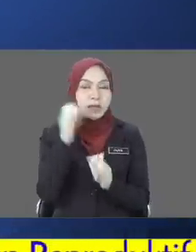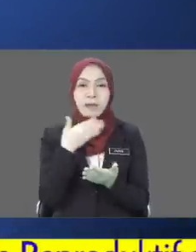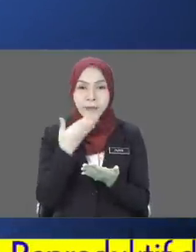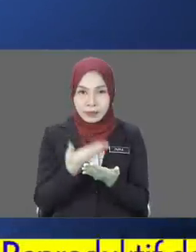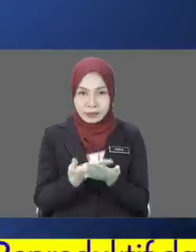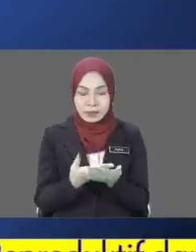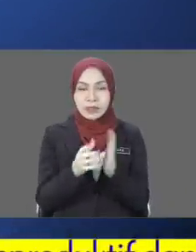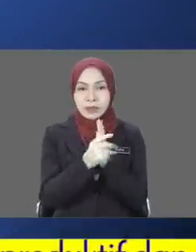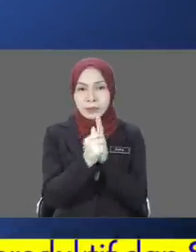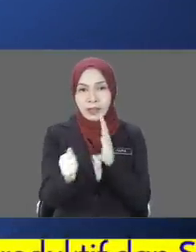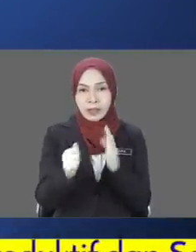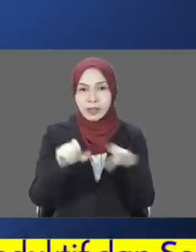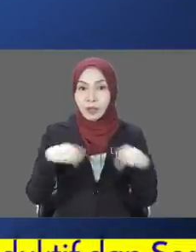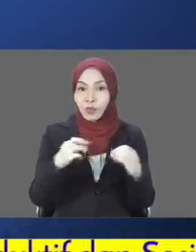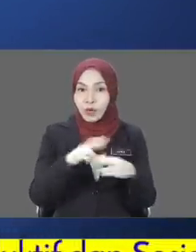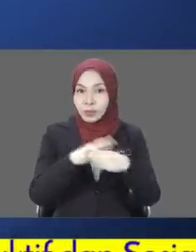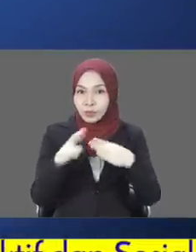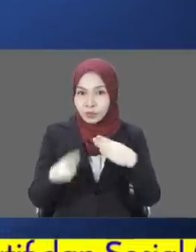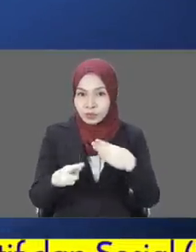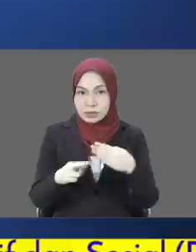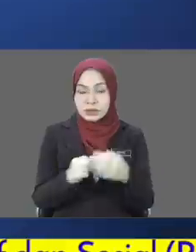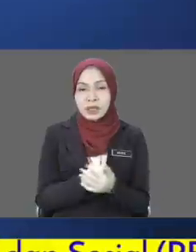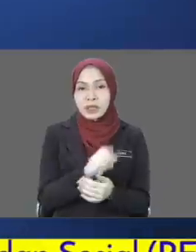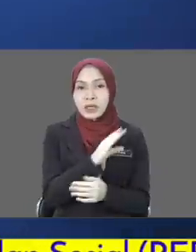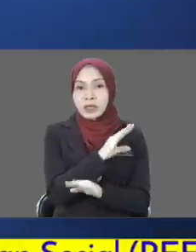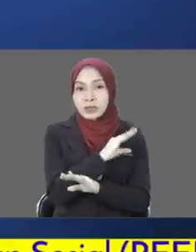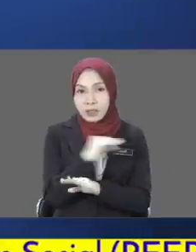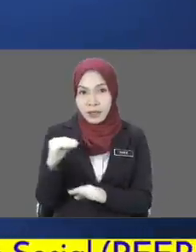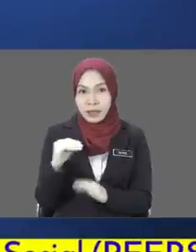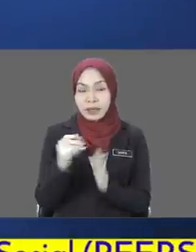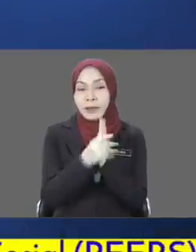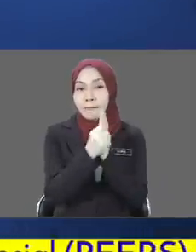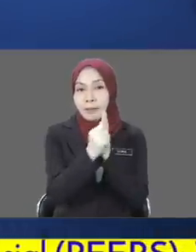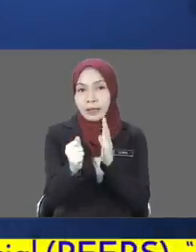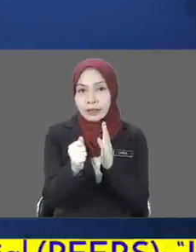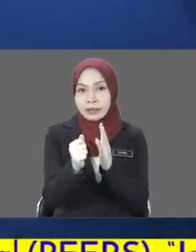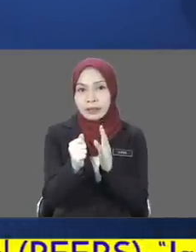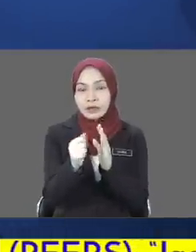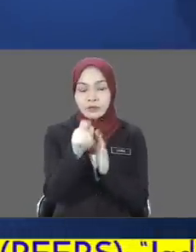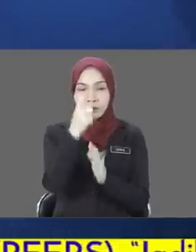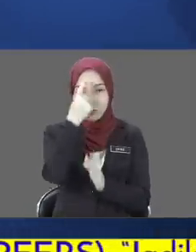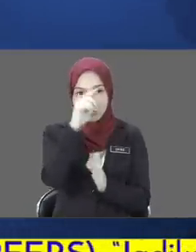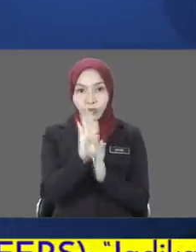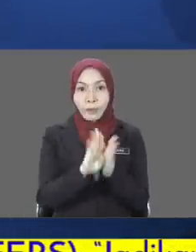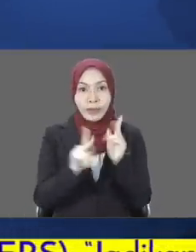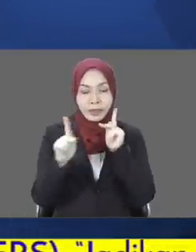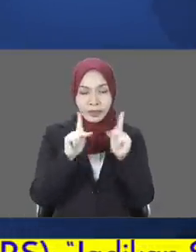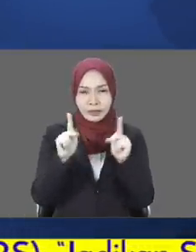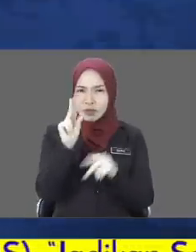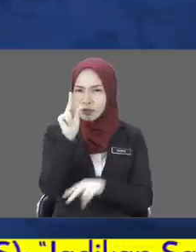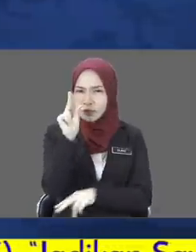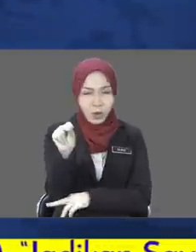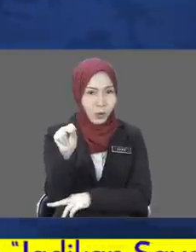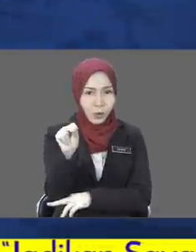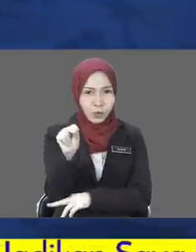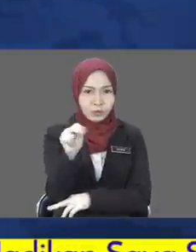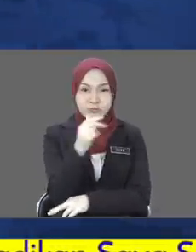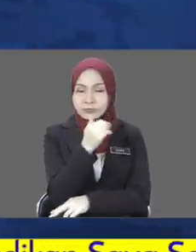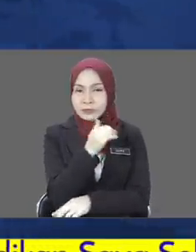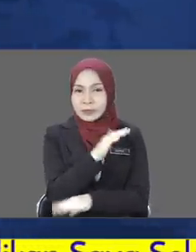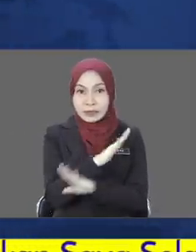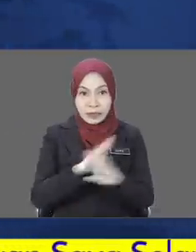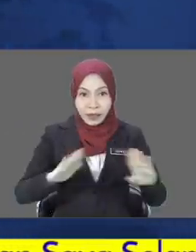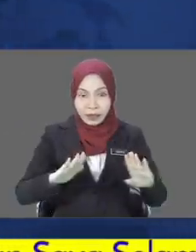keputusan kemahiran untuk berkata tidak dan empety dalam menangani risiko seperti gangguan